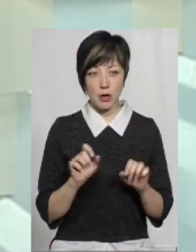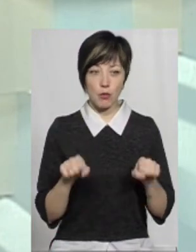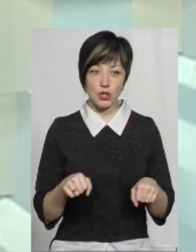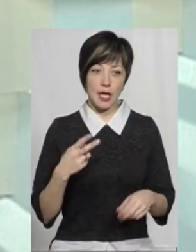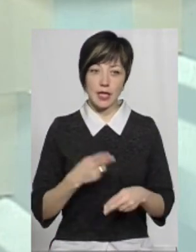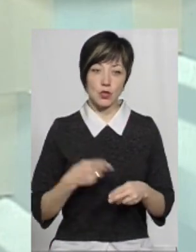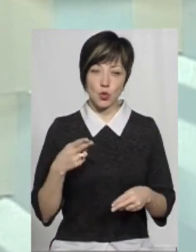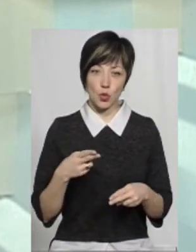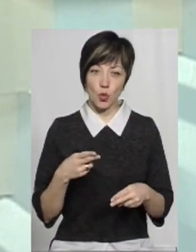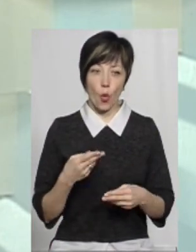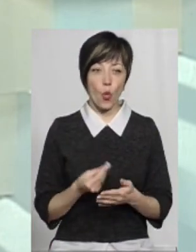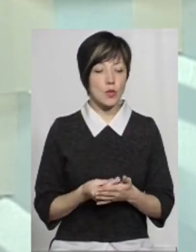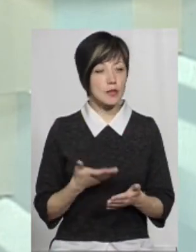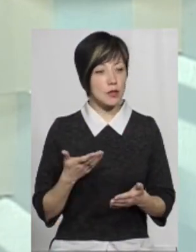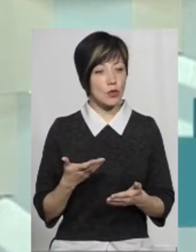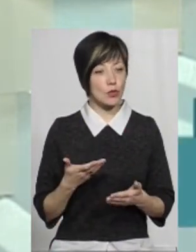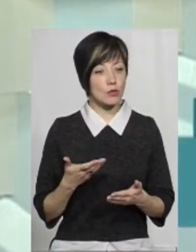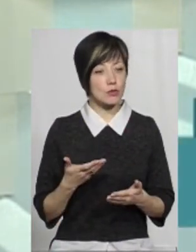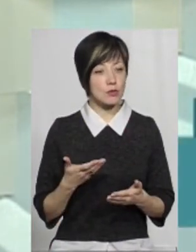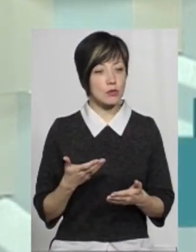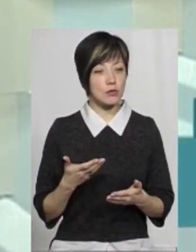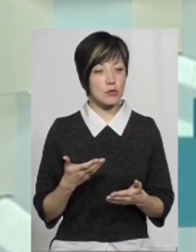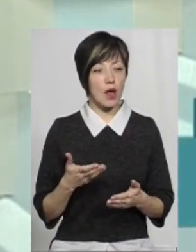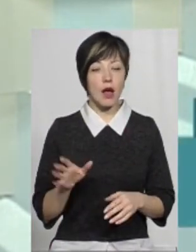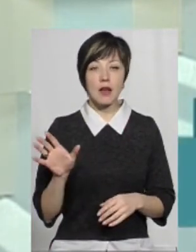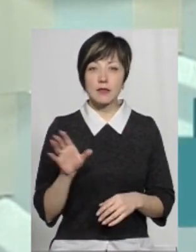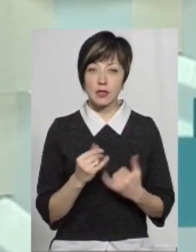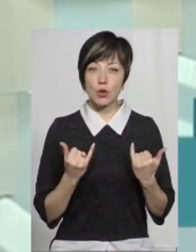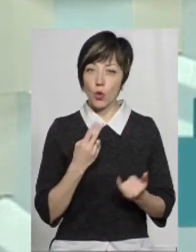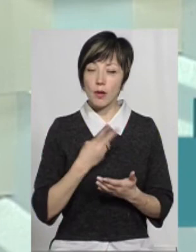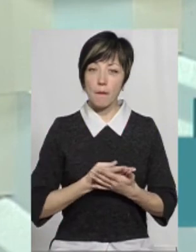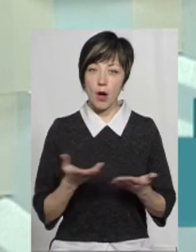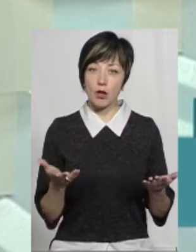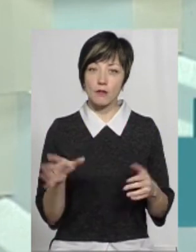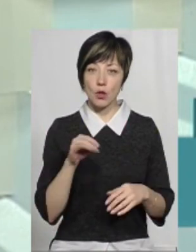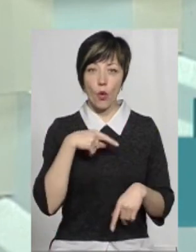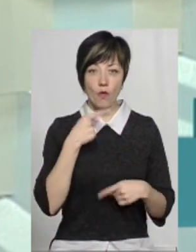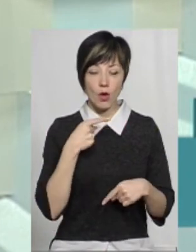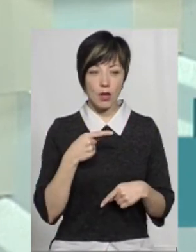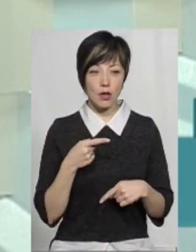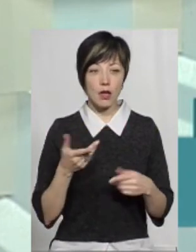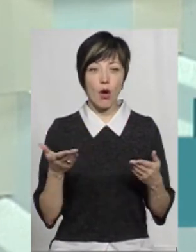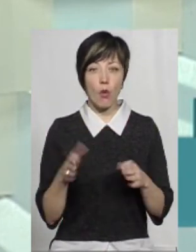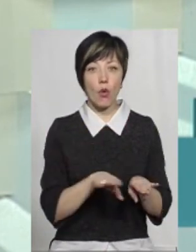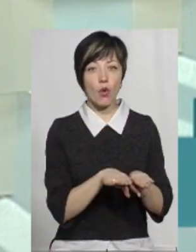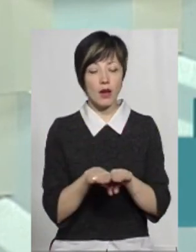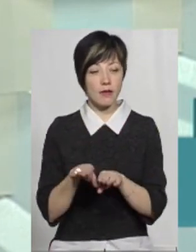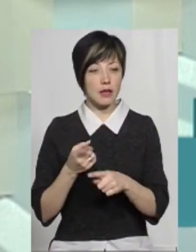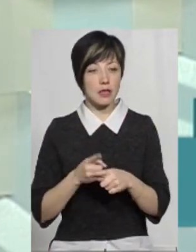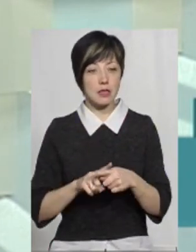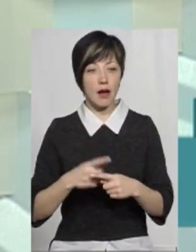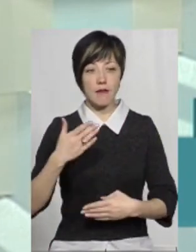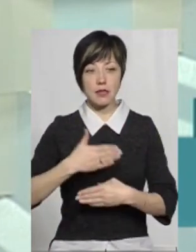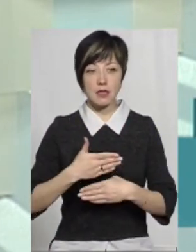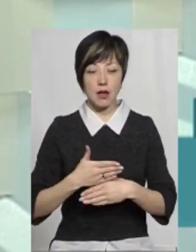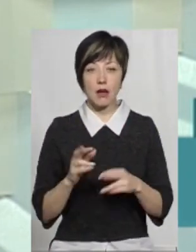можливо, різку оцінку, а всі сьогодні бачили і всі говорять, якого рівня ця вистава